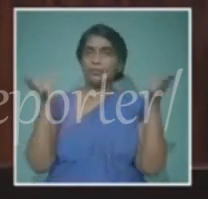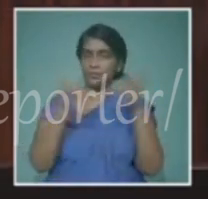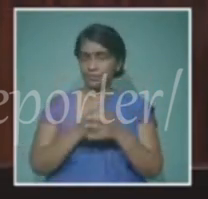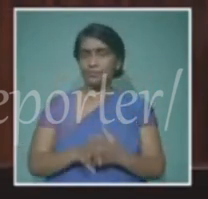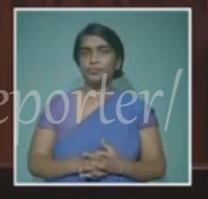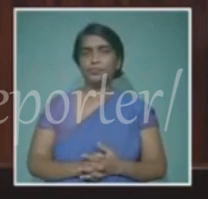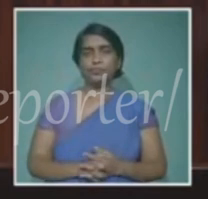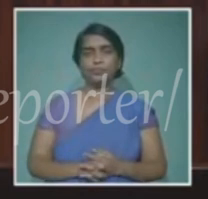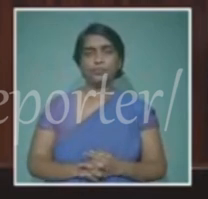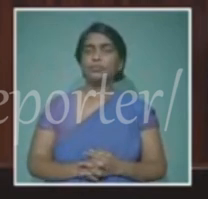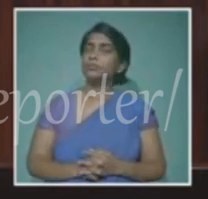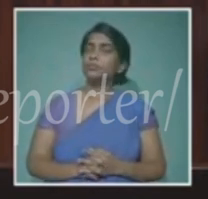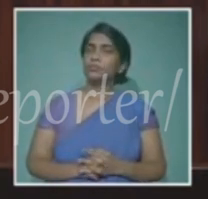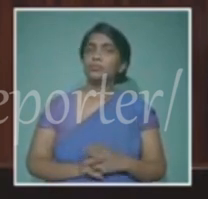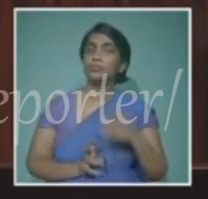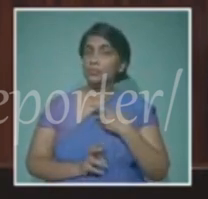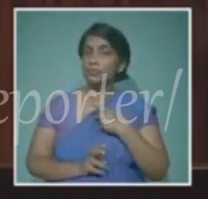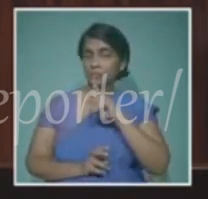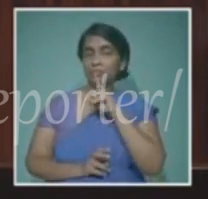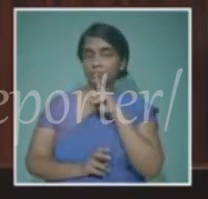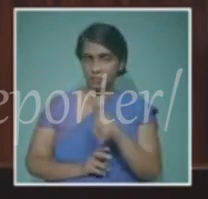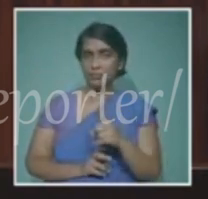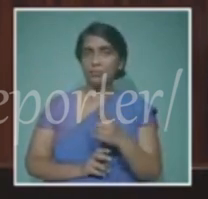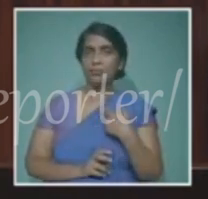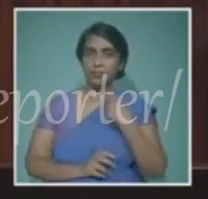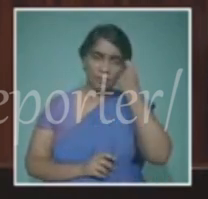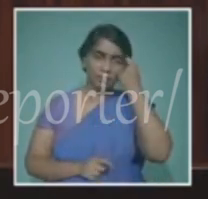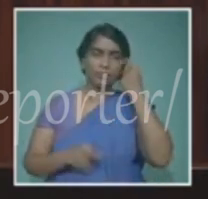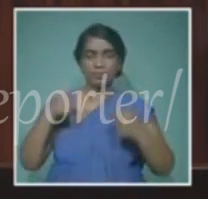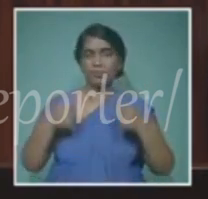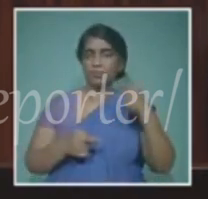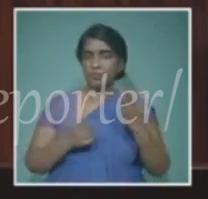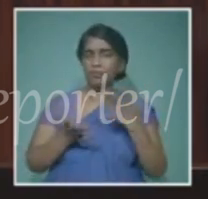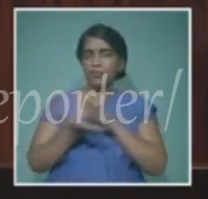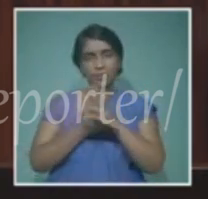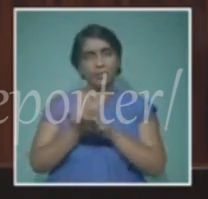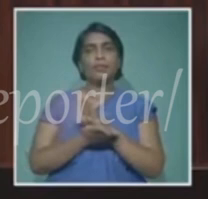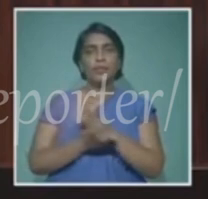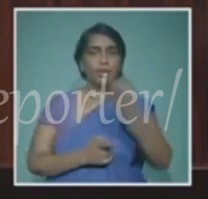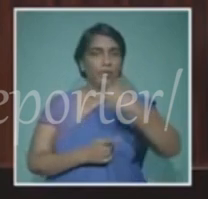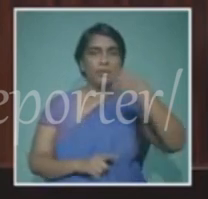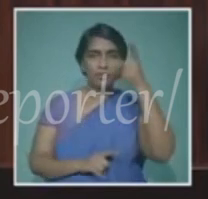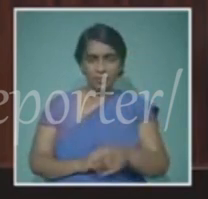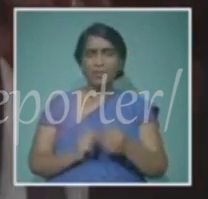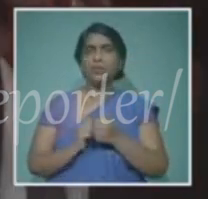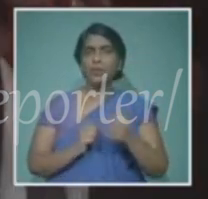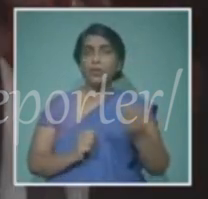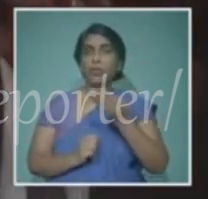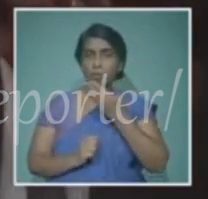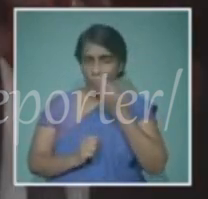කරු කතානායකතුමනි අපි සඳහන් කරේ එකයි මතභේදයන් තියෙන තැන් දුරලලා එකඟතාවයකට පැමිණිය හැකි